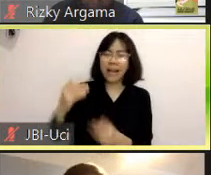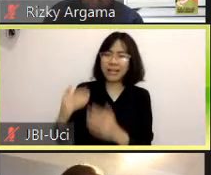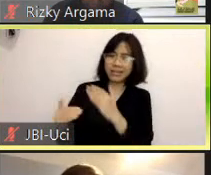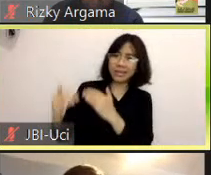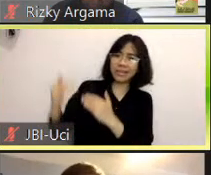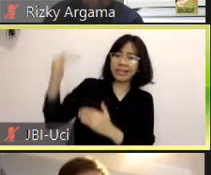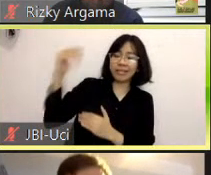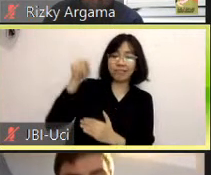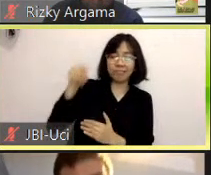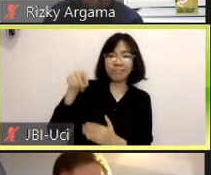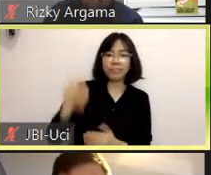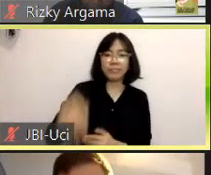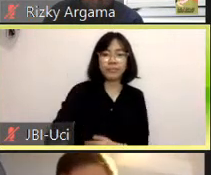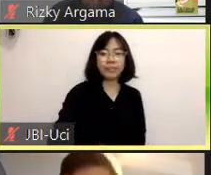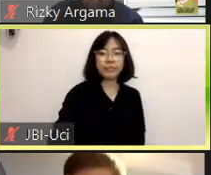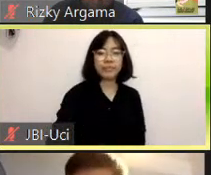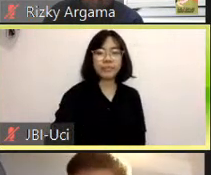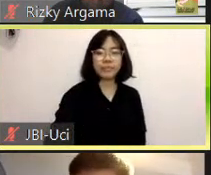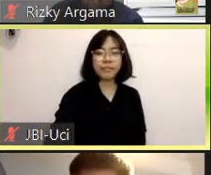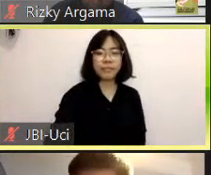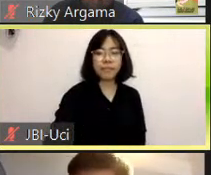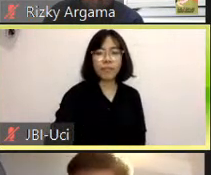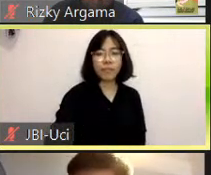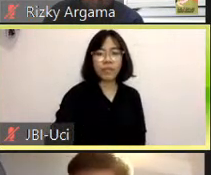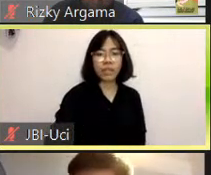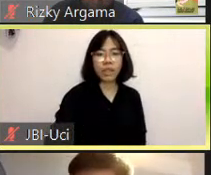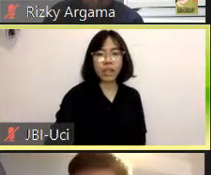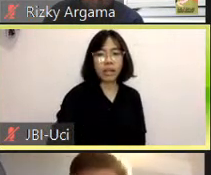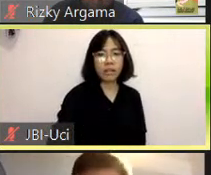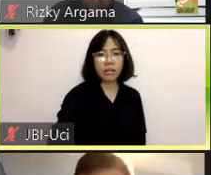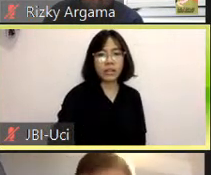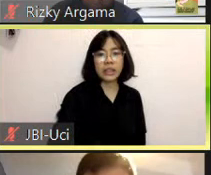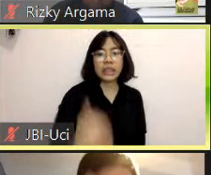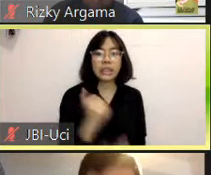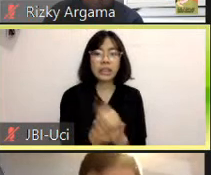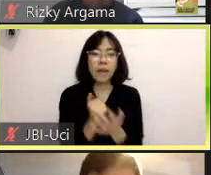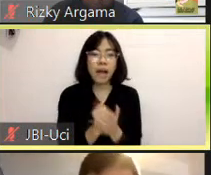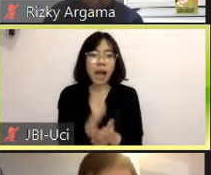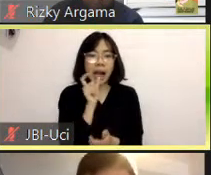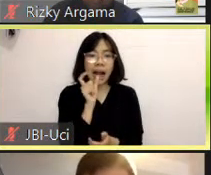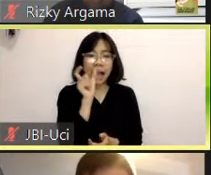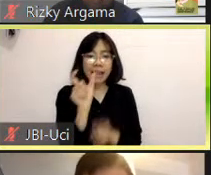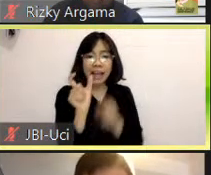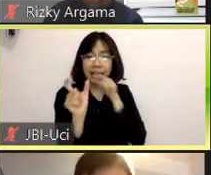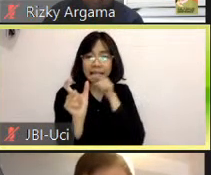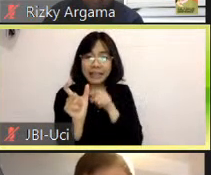Sebetulnya nggak ada yang salah dengan kutipan Cicero itu, tapi